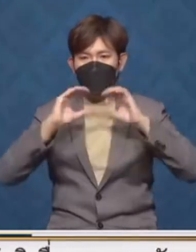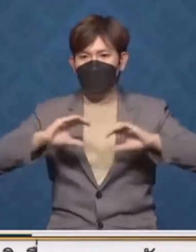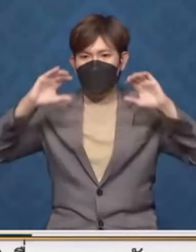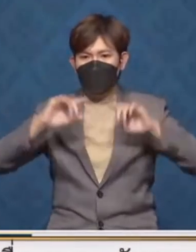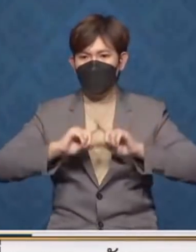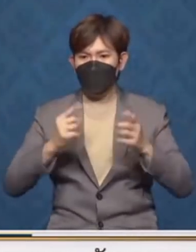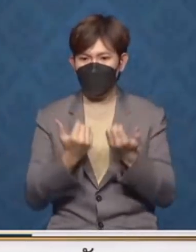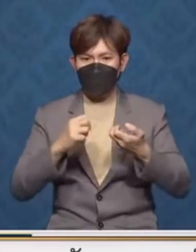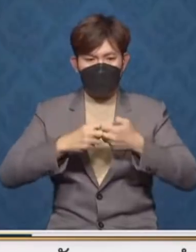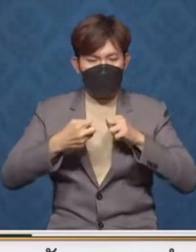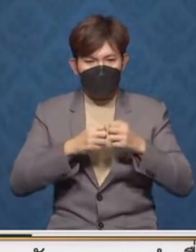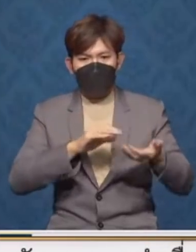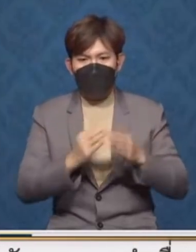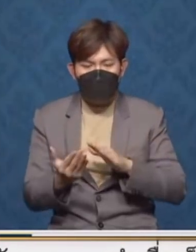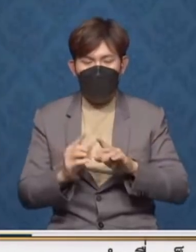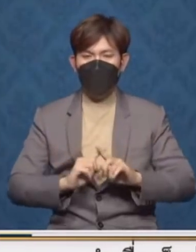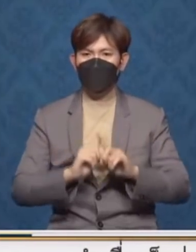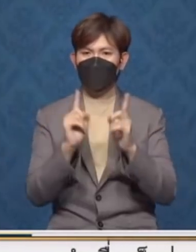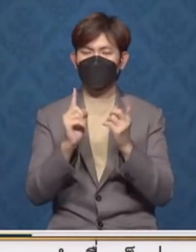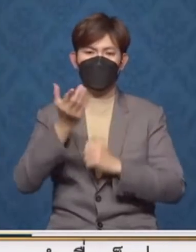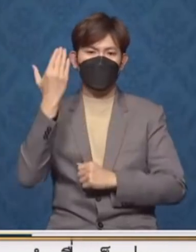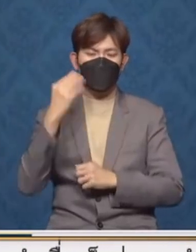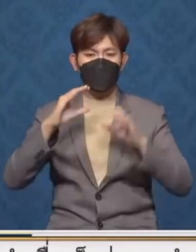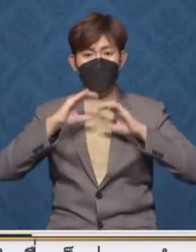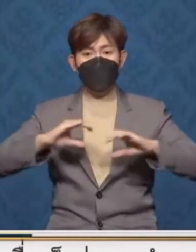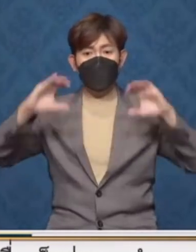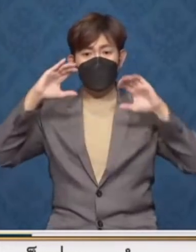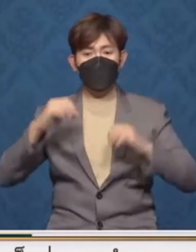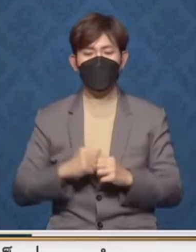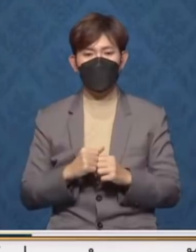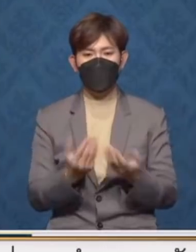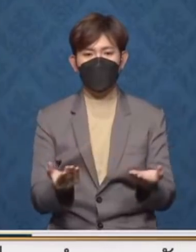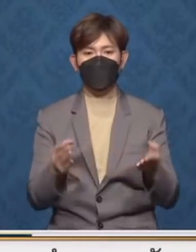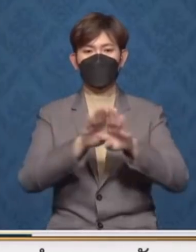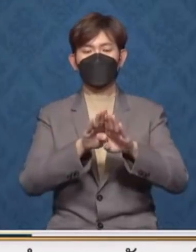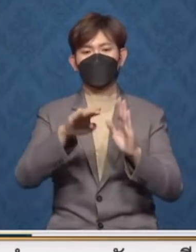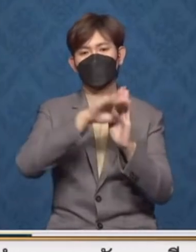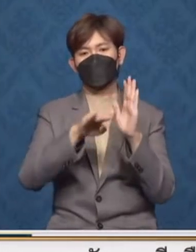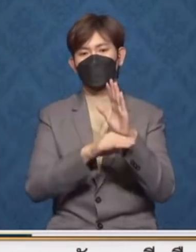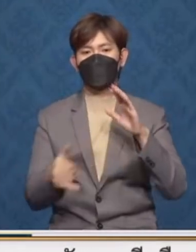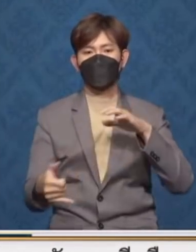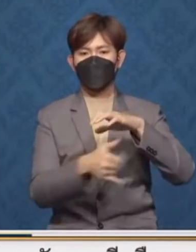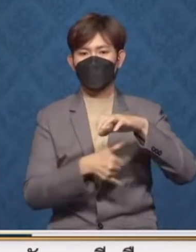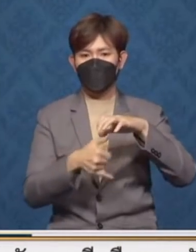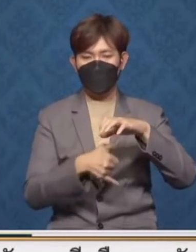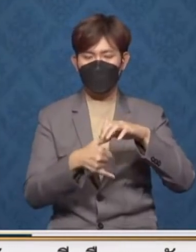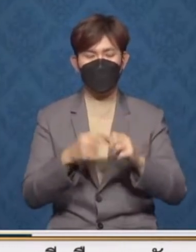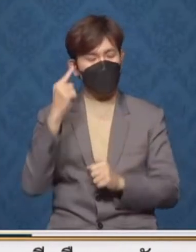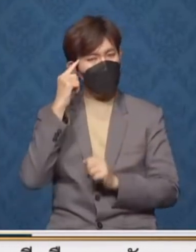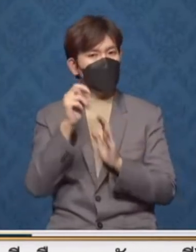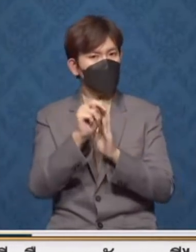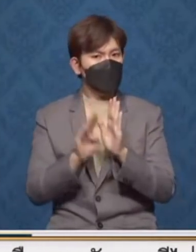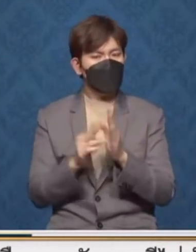ทั้งอยู่ในวิศิษฏ์ครั้งนี้ที่ผ่านมารัฐบาลก็ปิดเมืองโดยไร้มาตรการหรือนโยบายที่เป็นประโยชน์ต่อประชาชนและเศรษฐกิจ